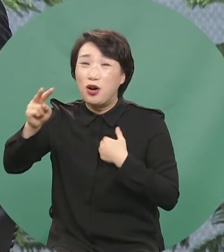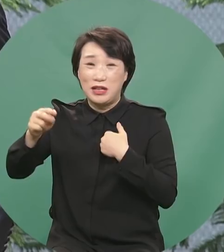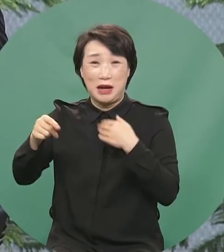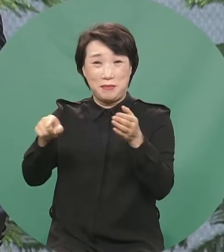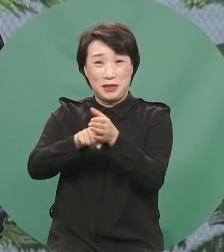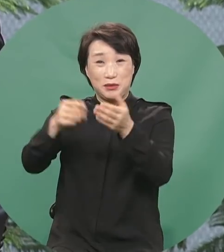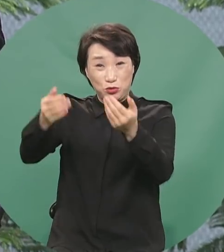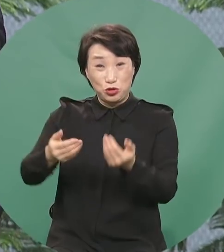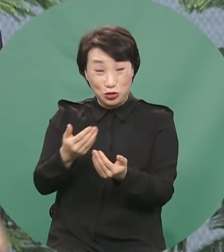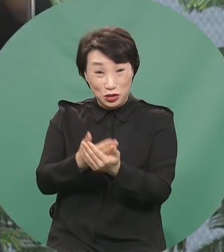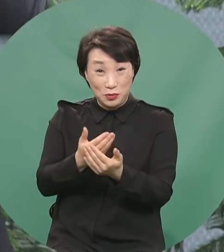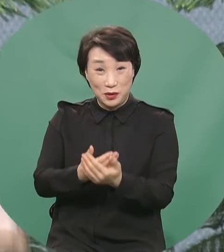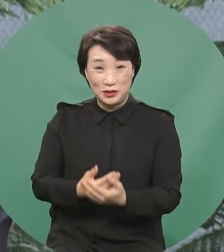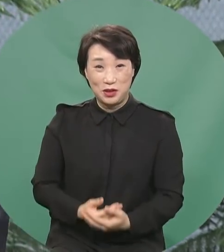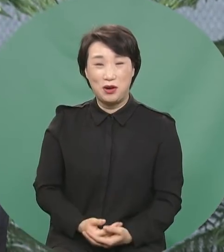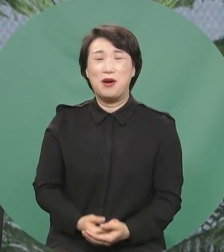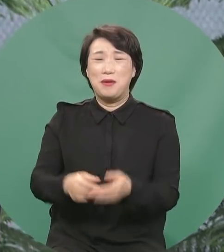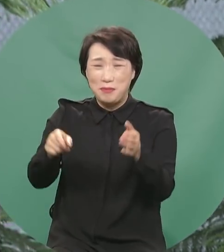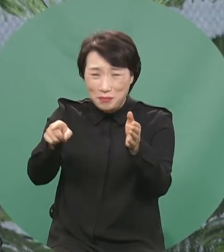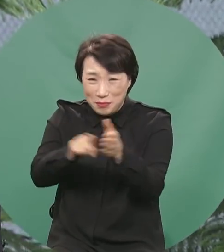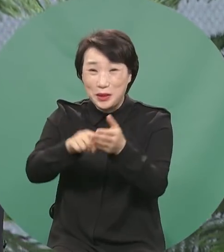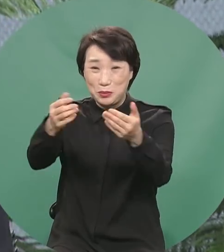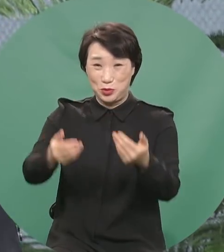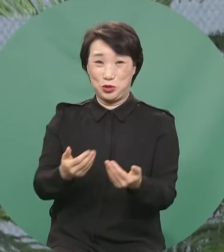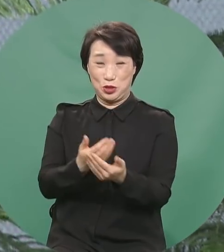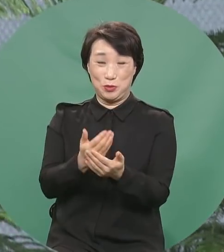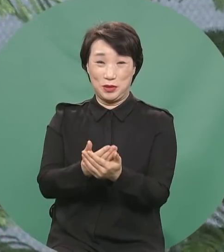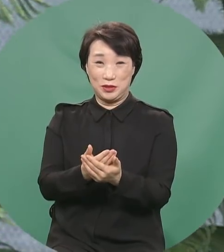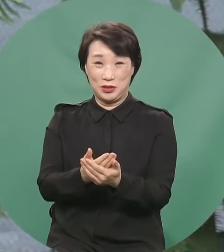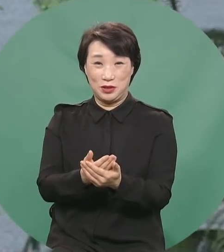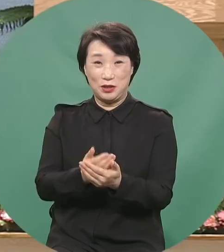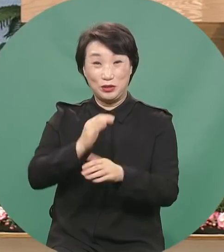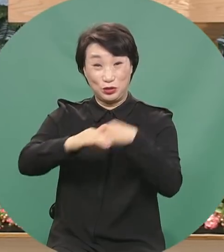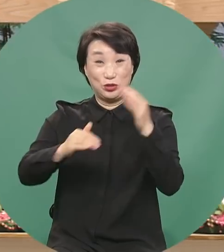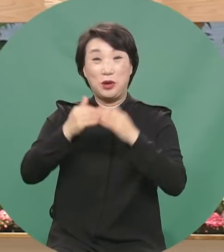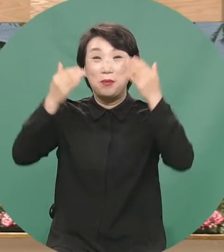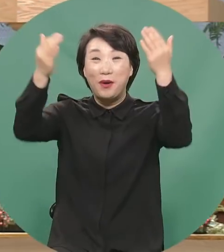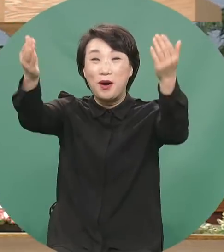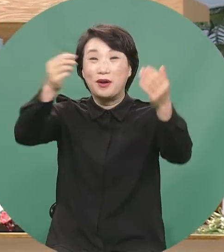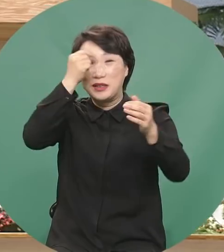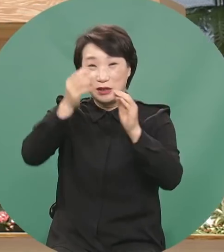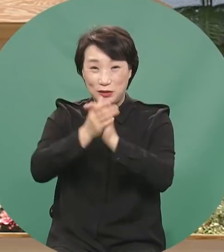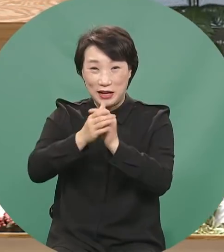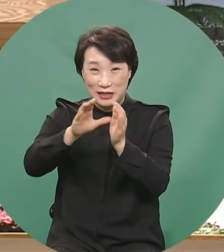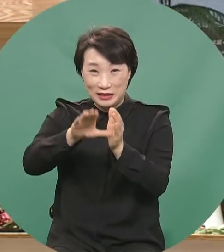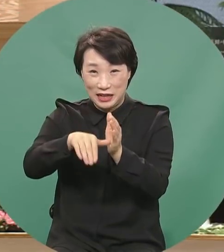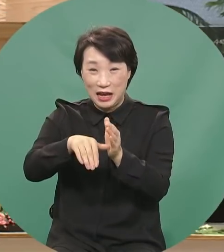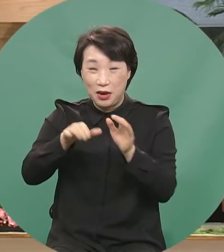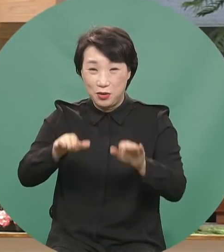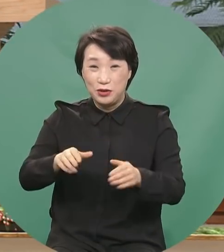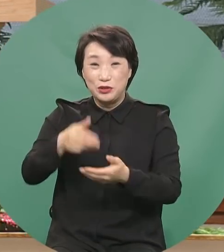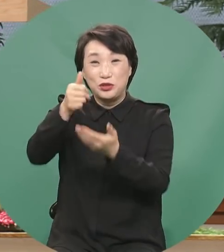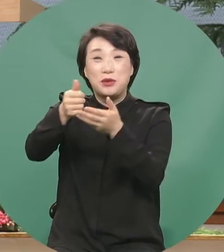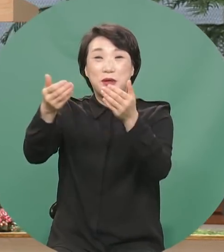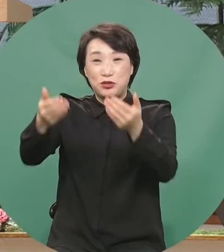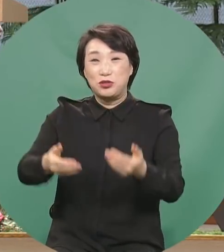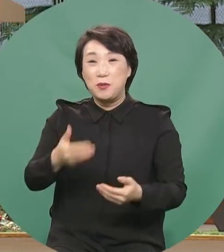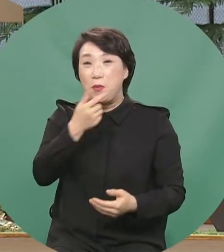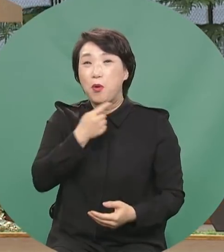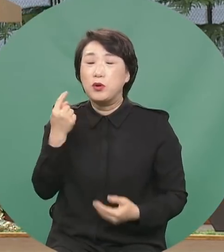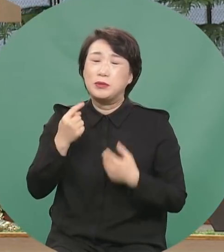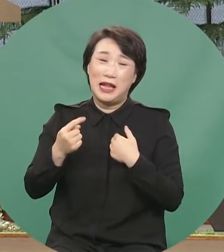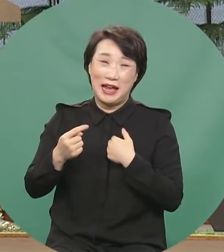믿음을 주세요. 믿음을 주세요. 두 손 번쩍 들고 오늘 주가 주신 복음이